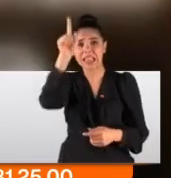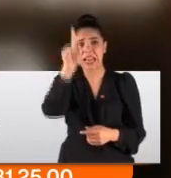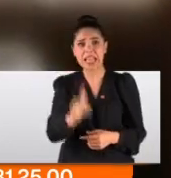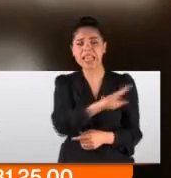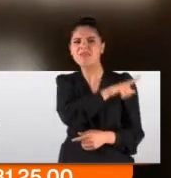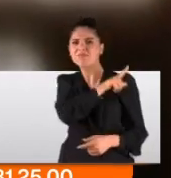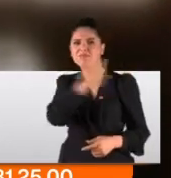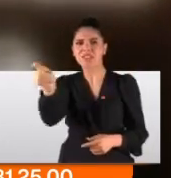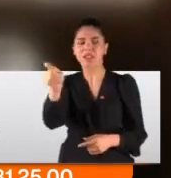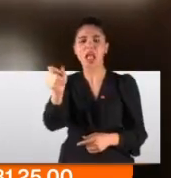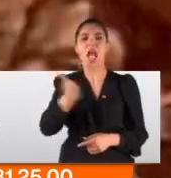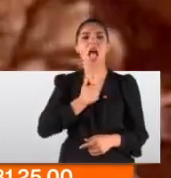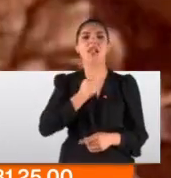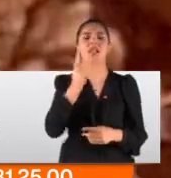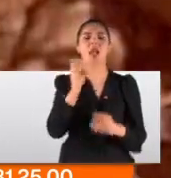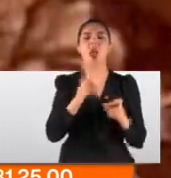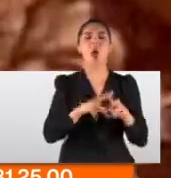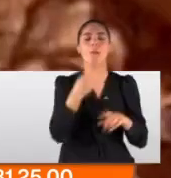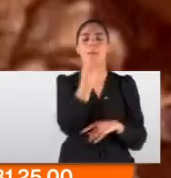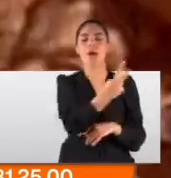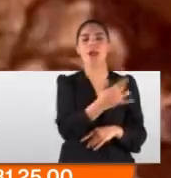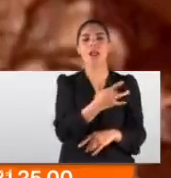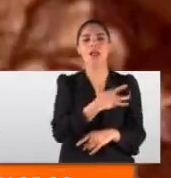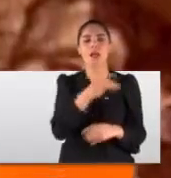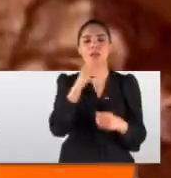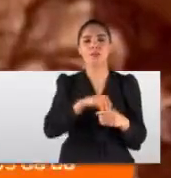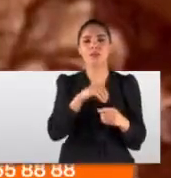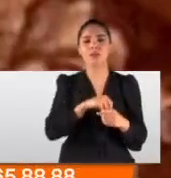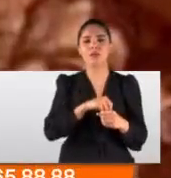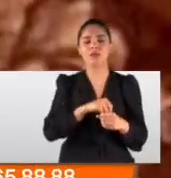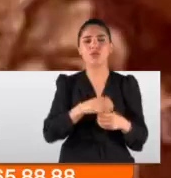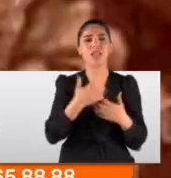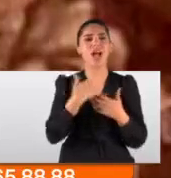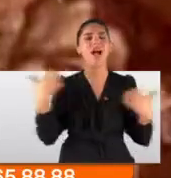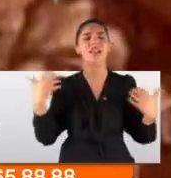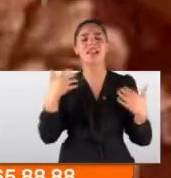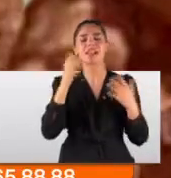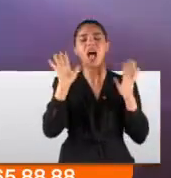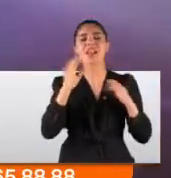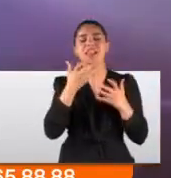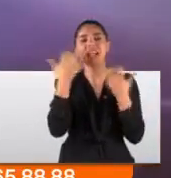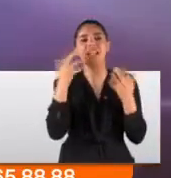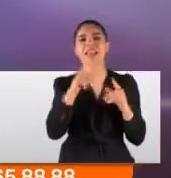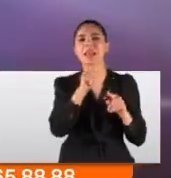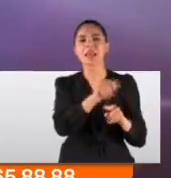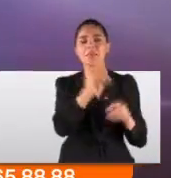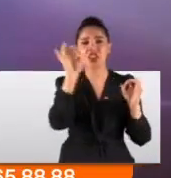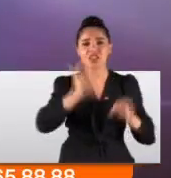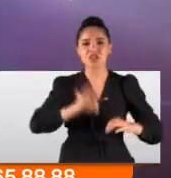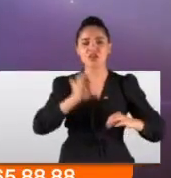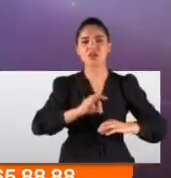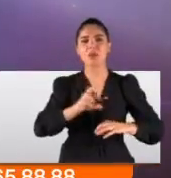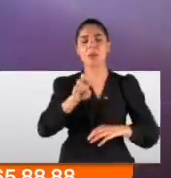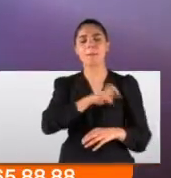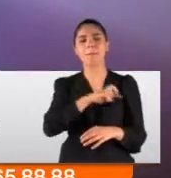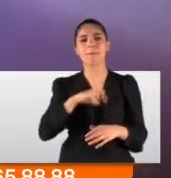sıktı. Askerdi Ömer, yüreği Halis Demir'den aslan gibi bir asker. Ve şimdi o,